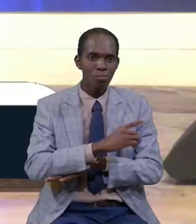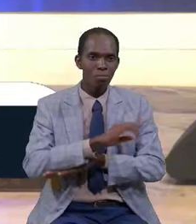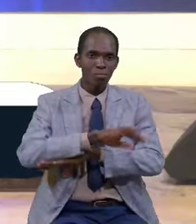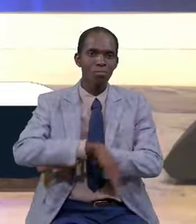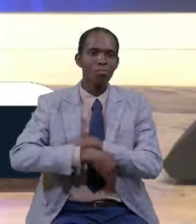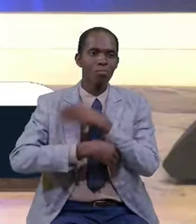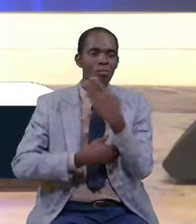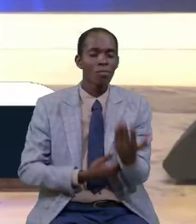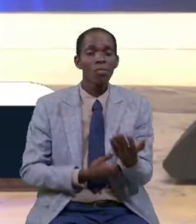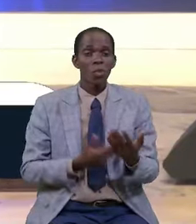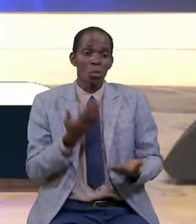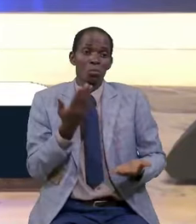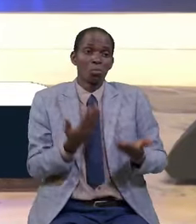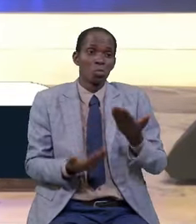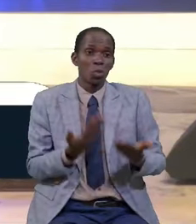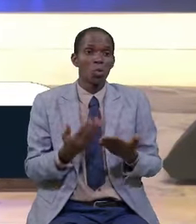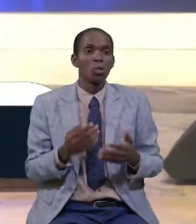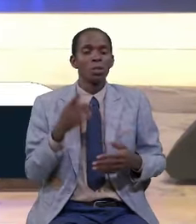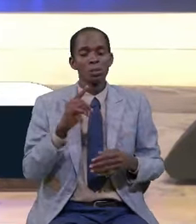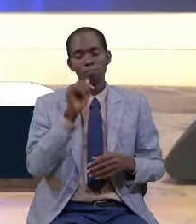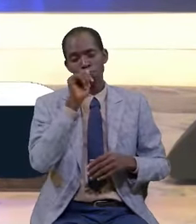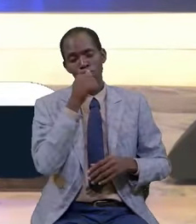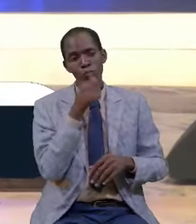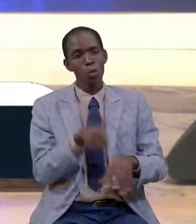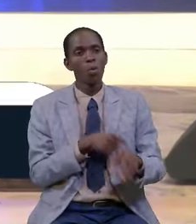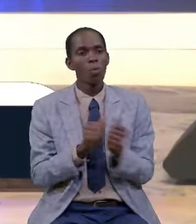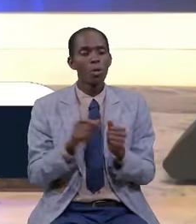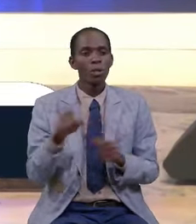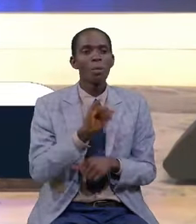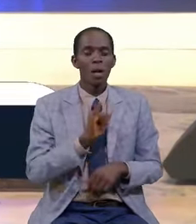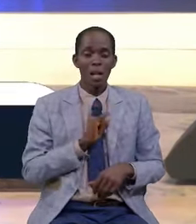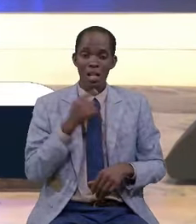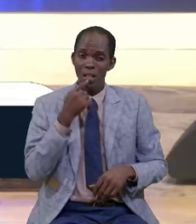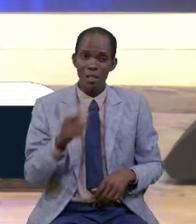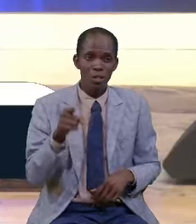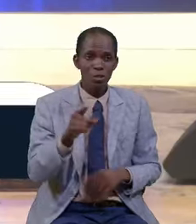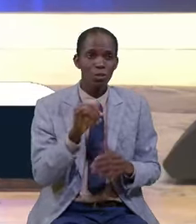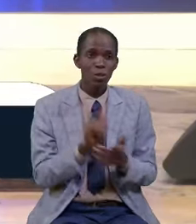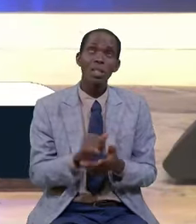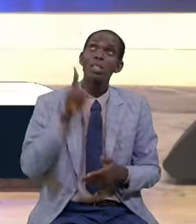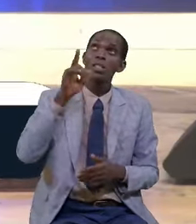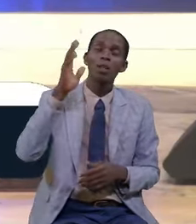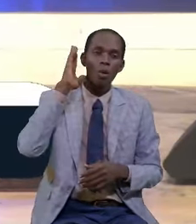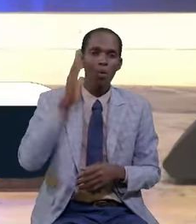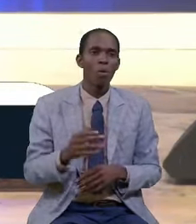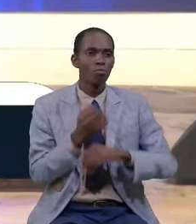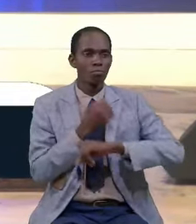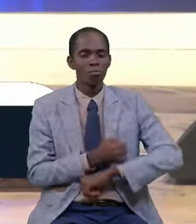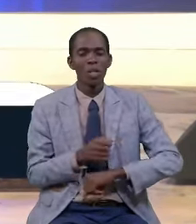nuit? Et tardera-t-il à leur égard? Je vous le dis, il leur fera